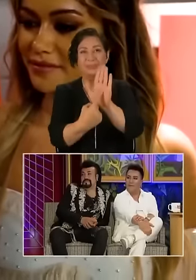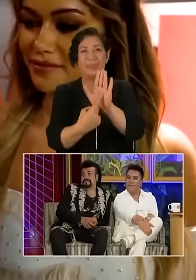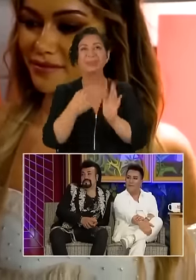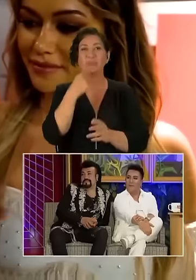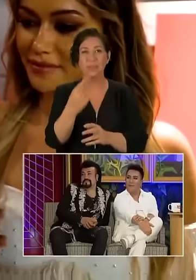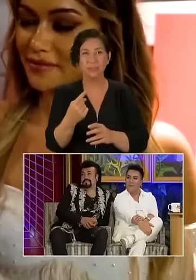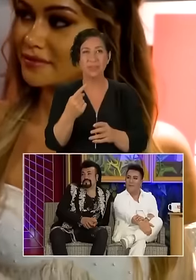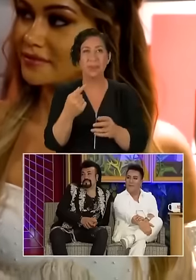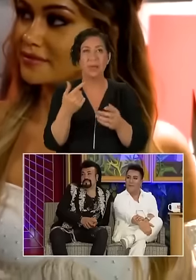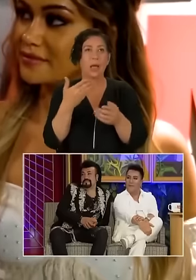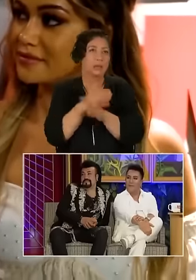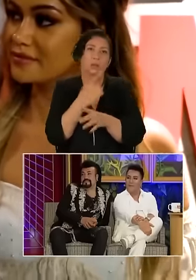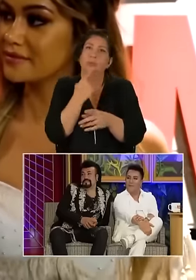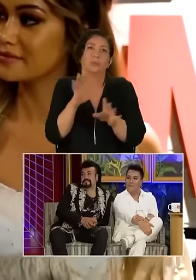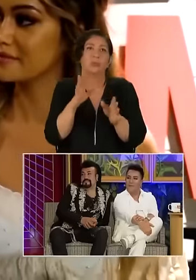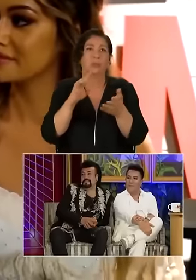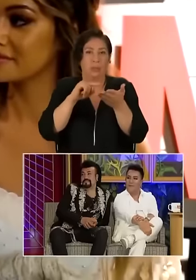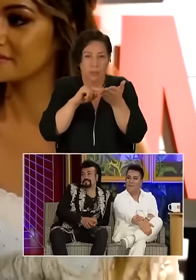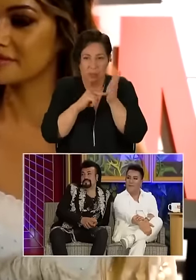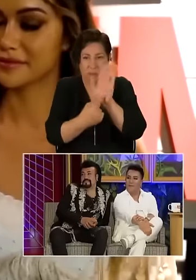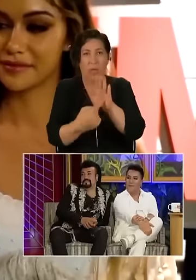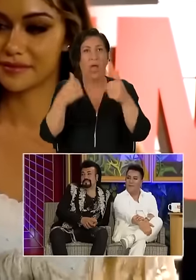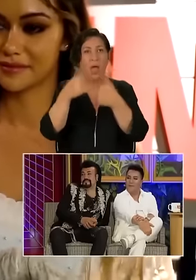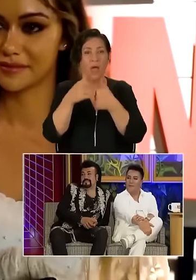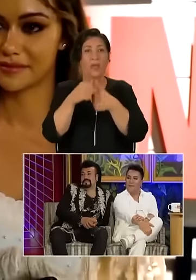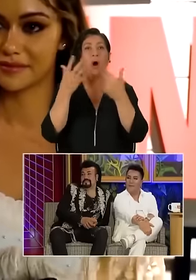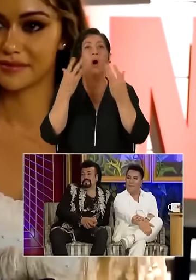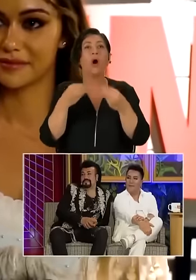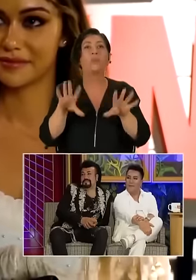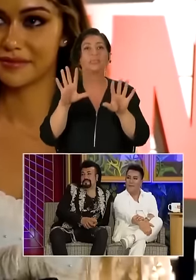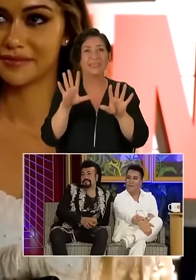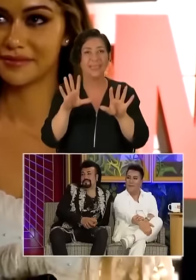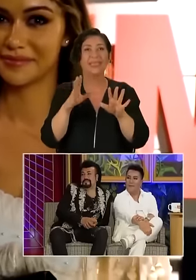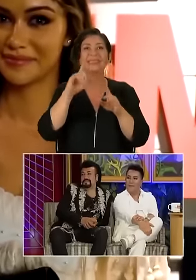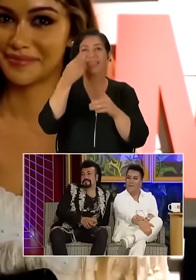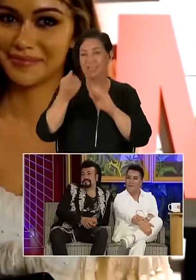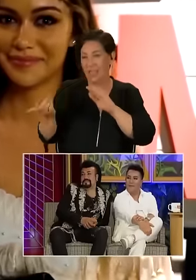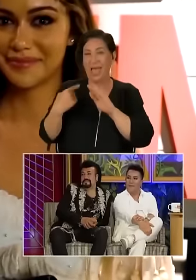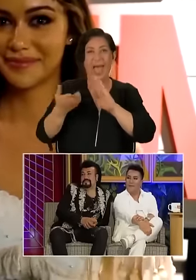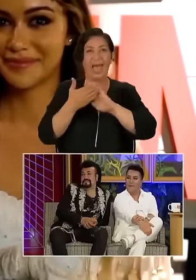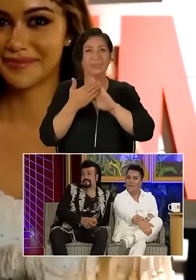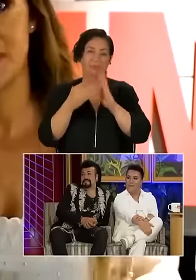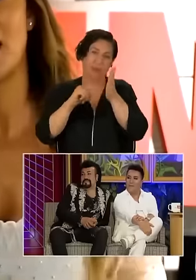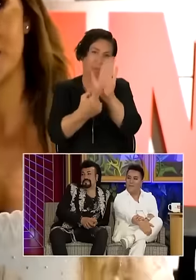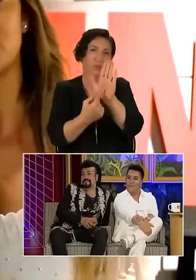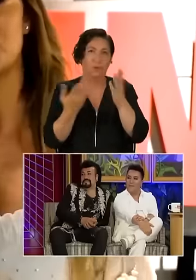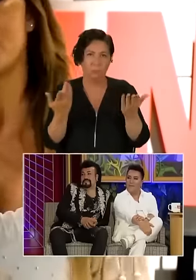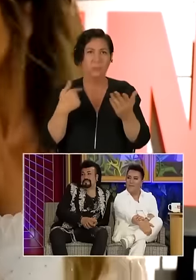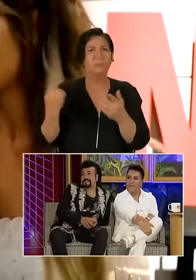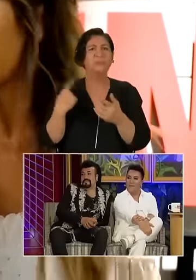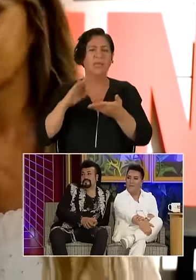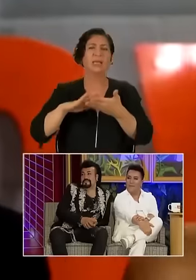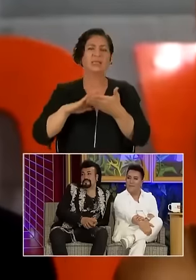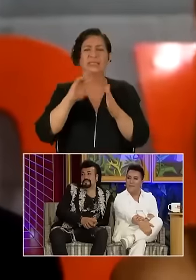ispatlayacağız demiştim. Aslında yalan söylemedim. Kanıtlarıyla evliliğimizin gerçek olmadığını, sadece arkadaş olduğumuzu kanıtlıyorum. Öyle değil mi? Biz